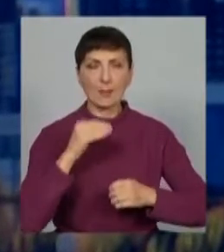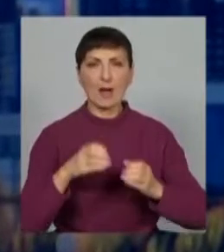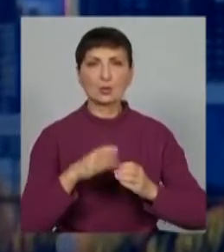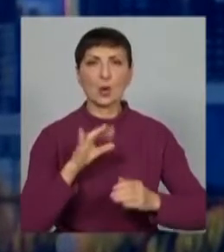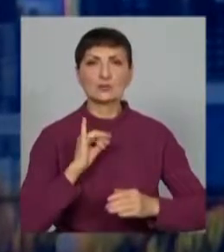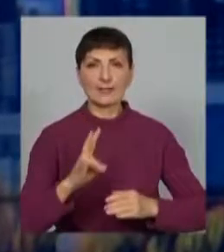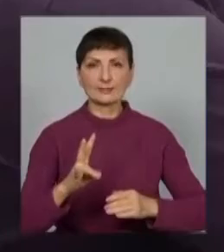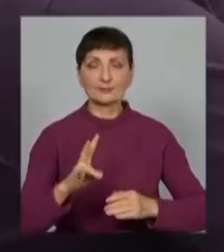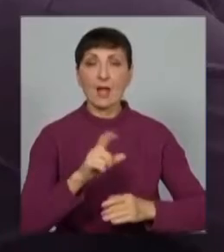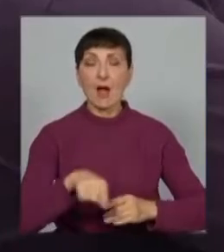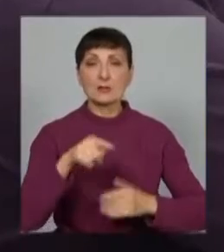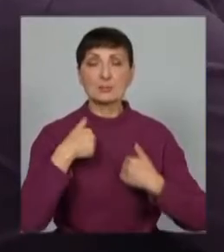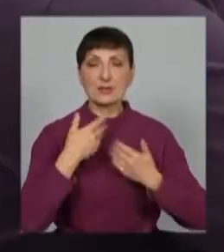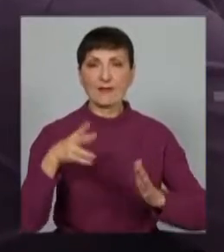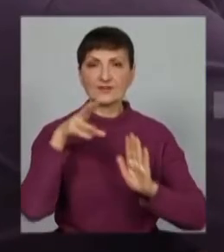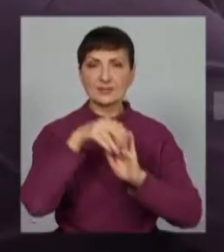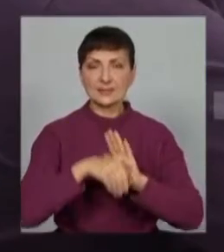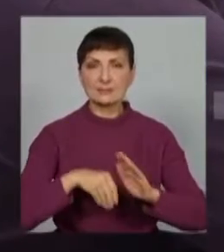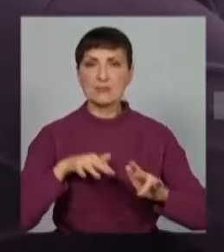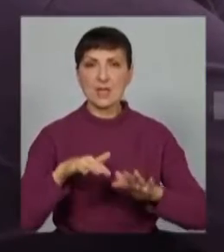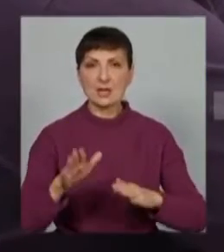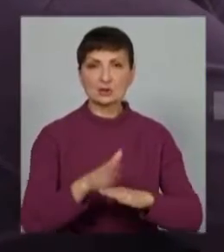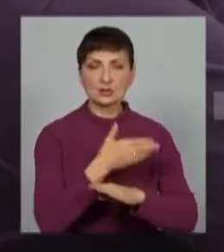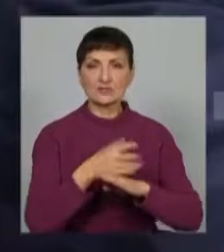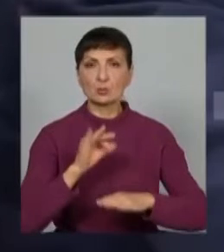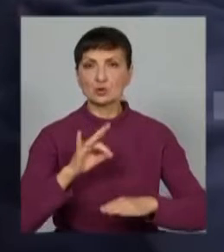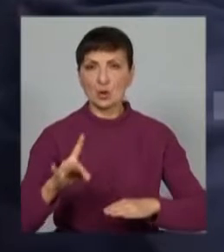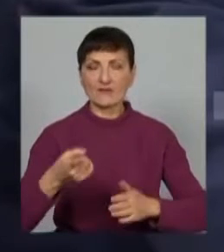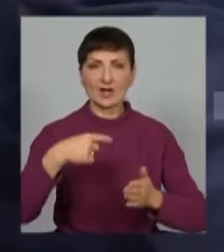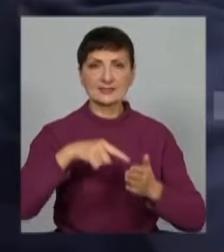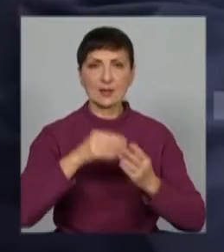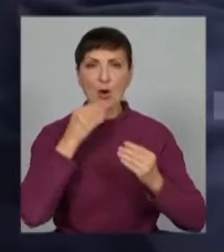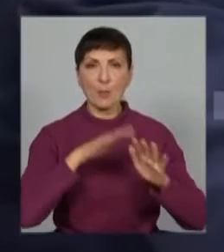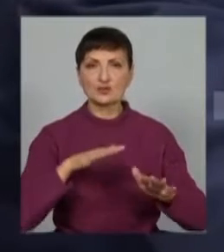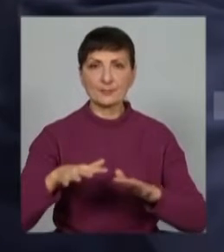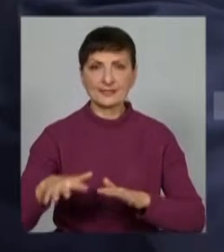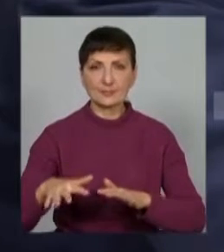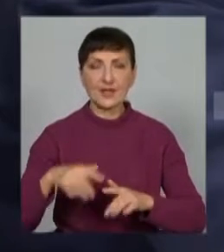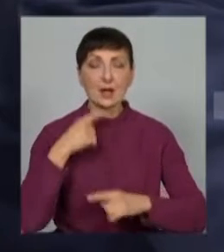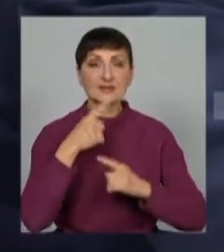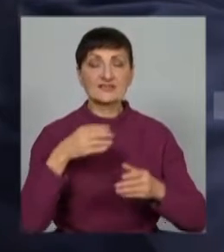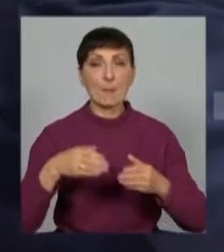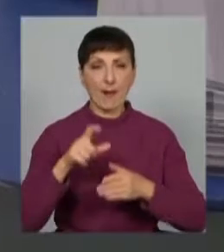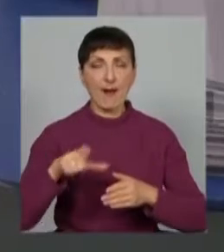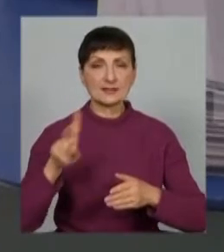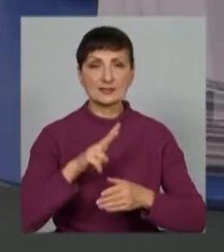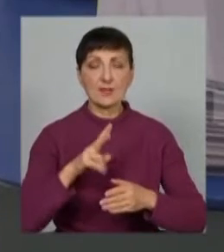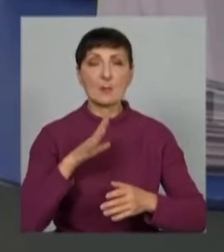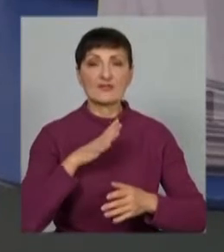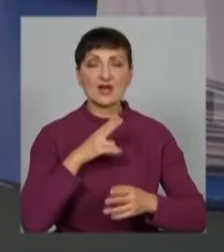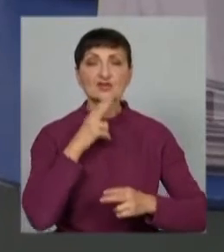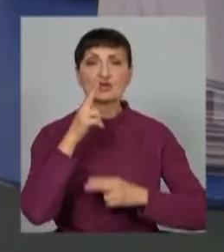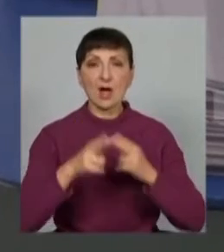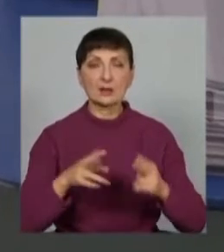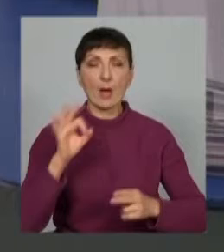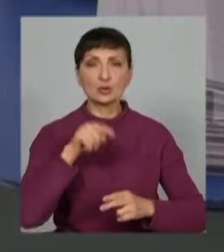«Нур-Отан». Партийцы предлагают внедрить меры по сортировке мусора в городских общепитах. По словам нур-отановцев, им нередко поступают